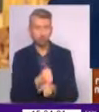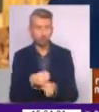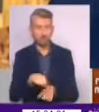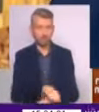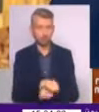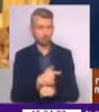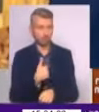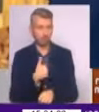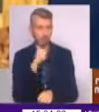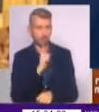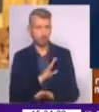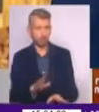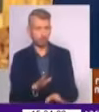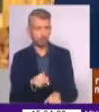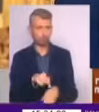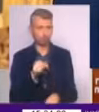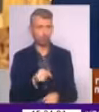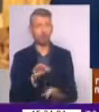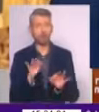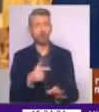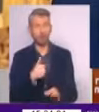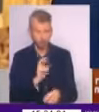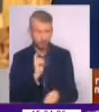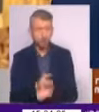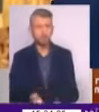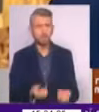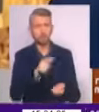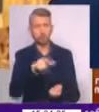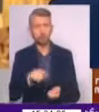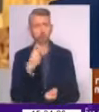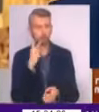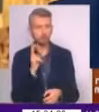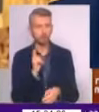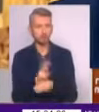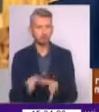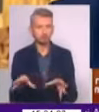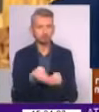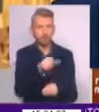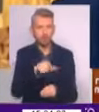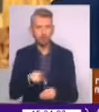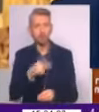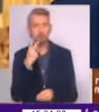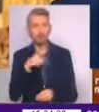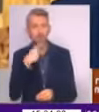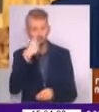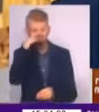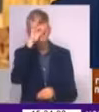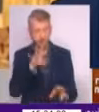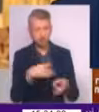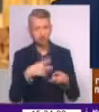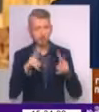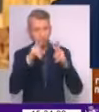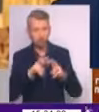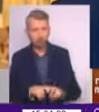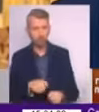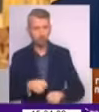дуже некомфортно буде почувати, хоча я піду підтримати людей і завжди ходжу з людьми, і завжди кажу поліції, що не треба обшукувати і бити